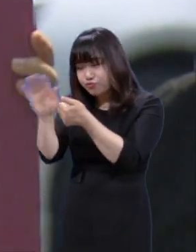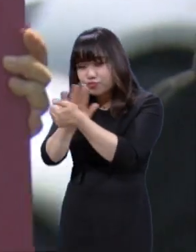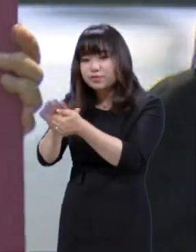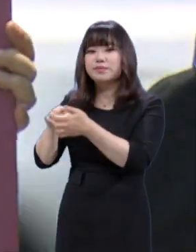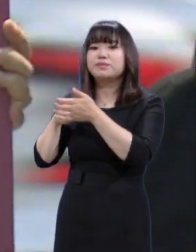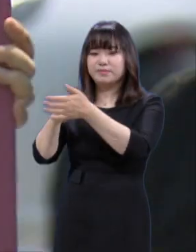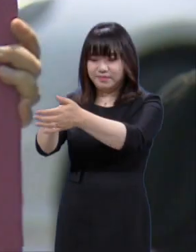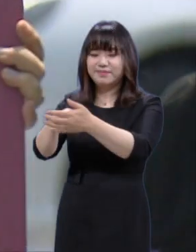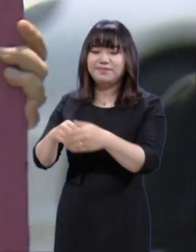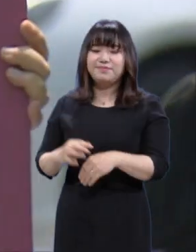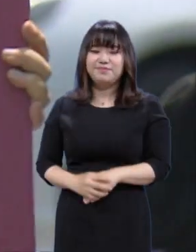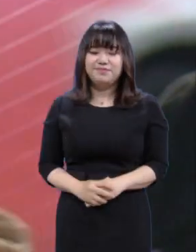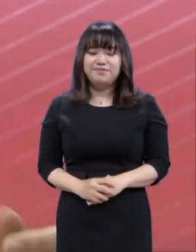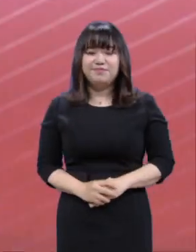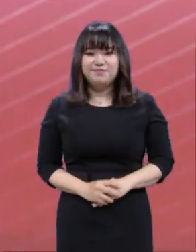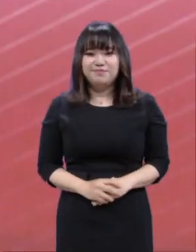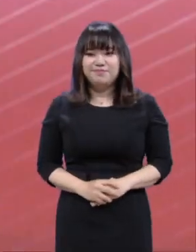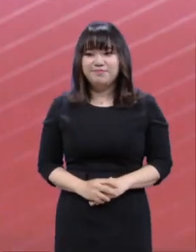추진을 약속합니다.